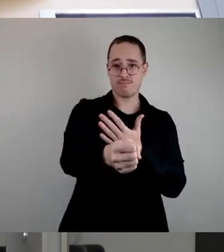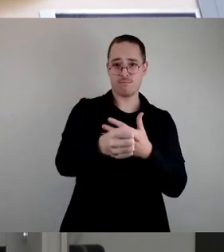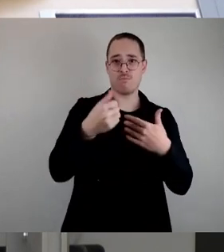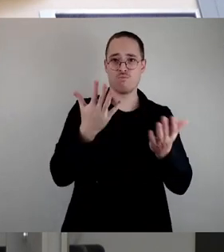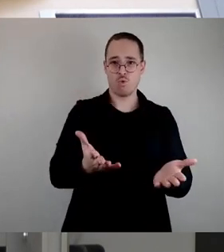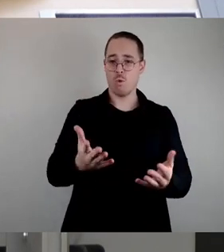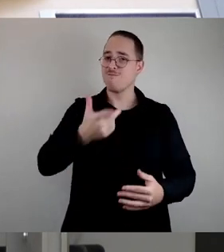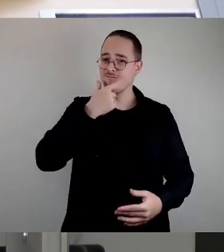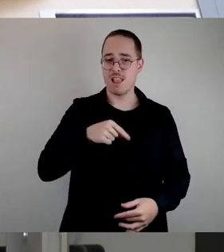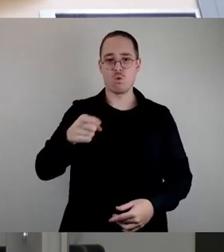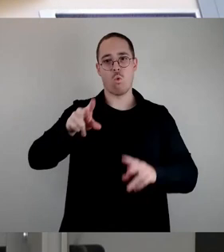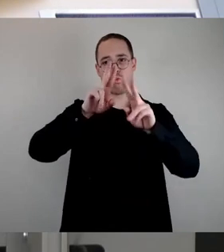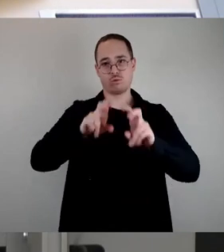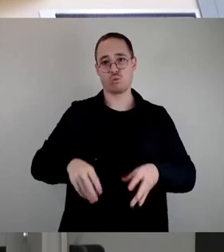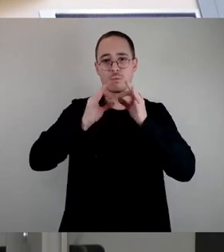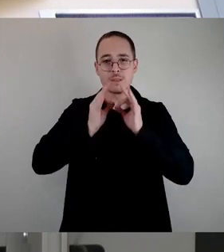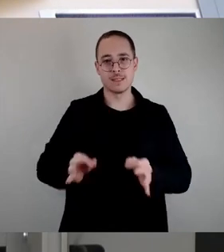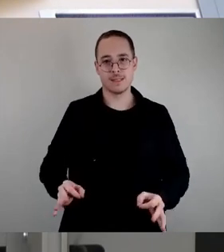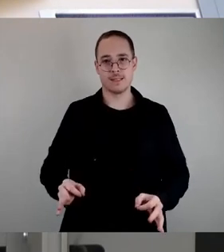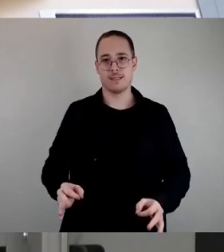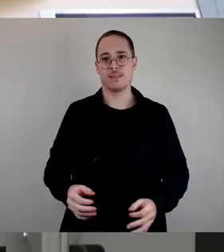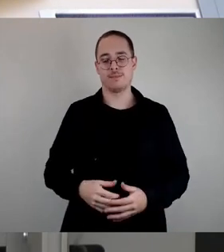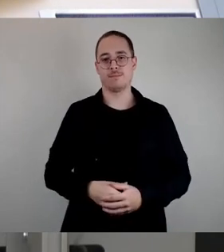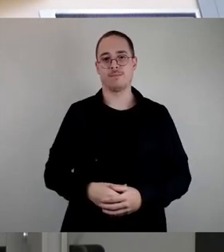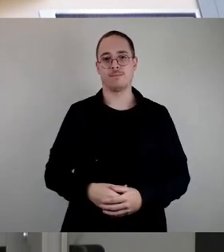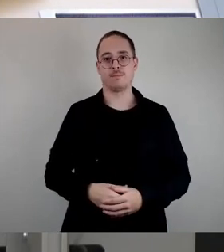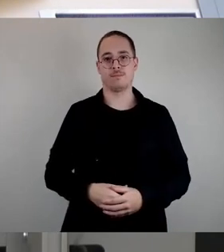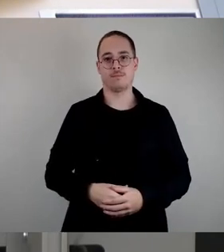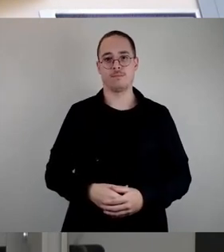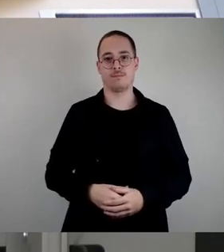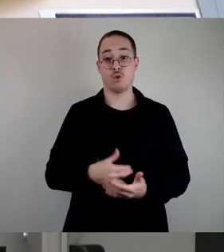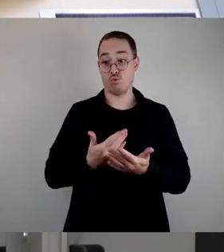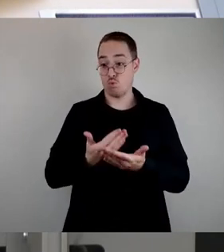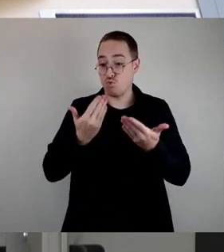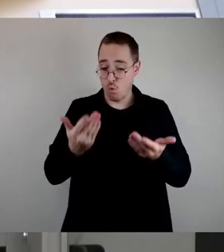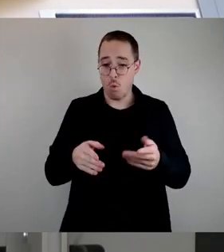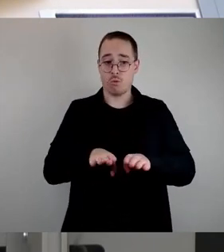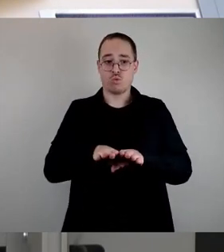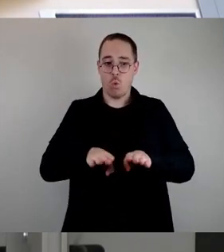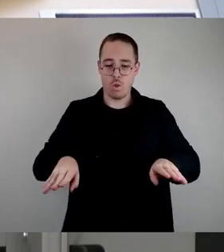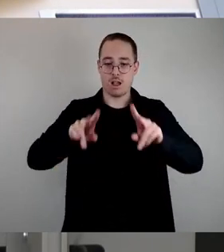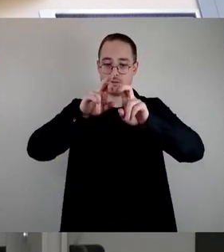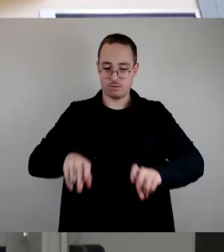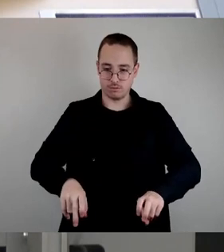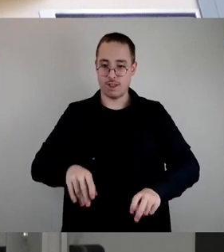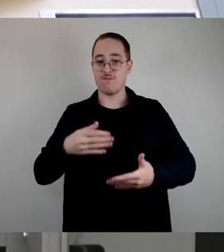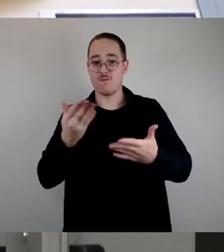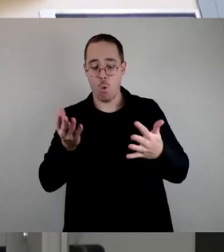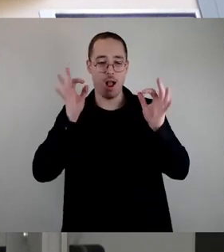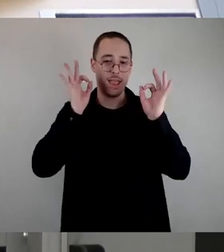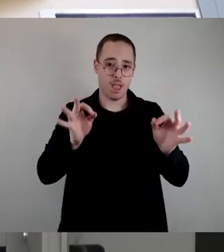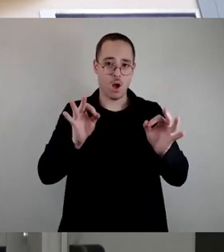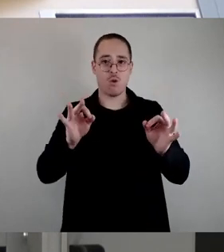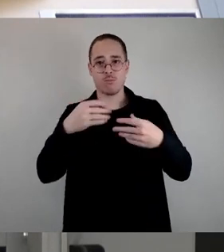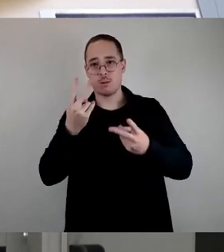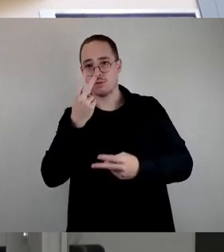Radbrücke erreichen. Nur auf dieser Basis ist eine wirkliche Entscheidung zwischen einer Fähre und einer Brücke möglich oder